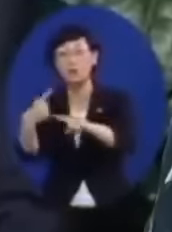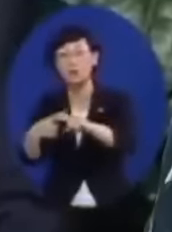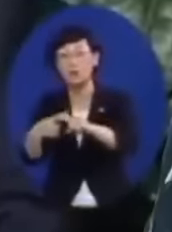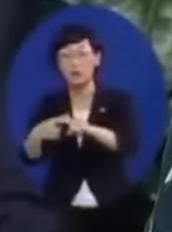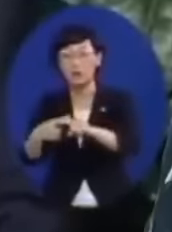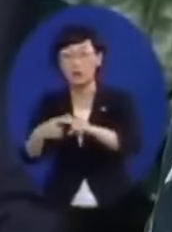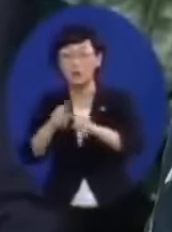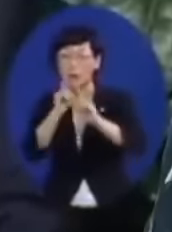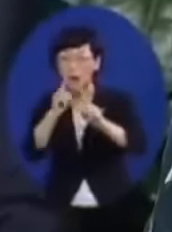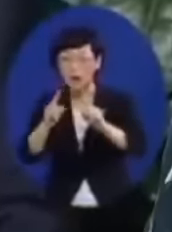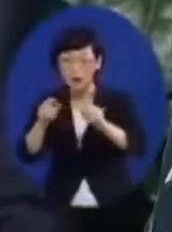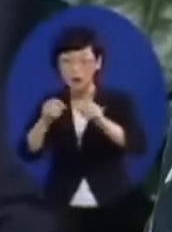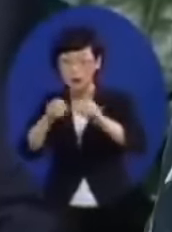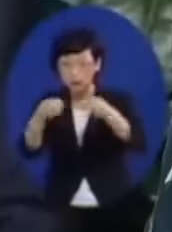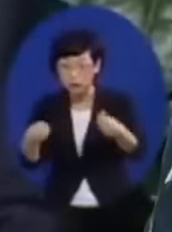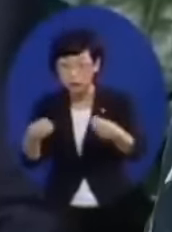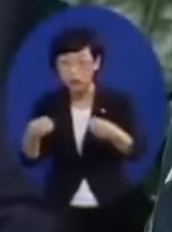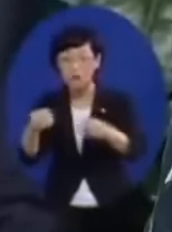하늘에서도 풀리겠다는 것입니다.